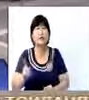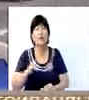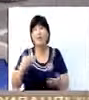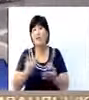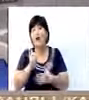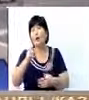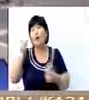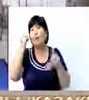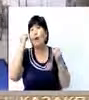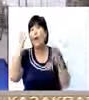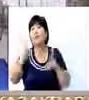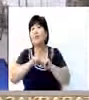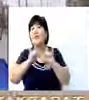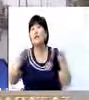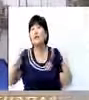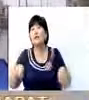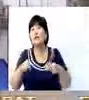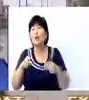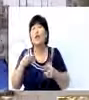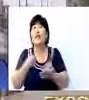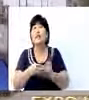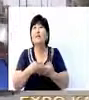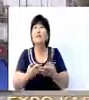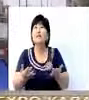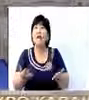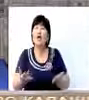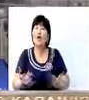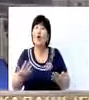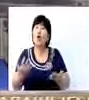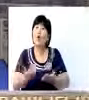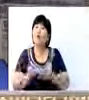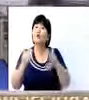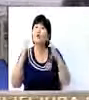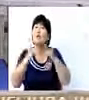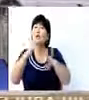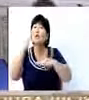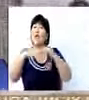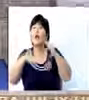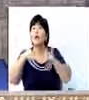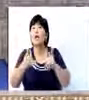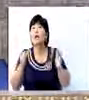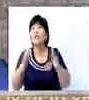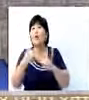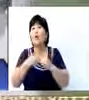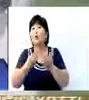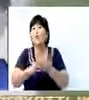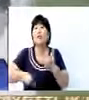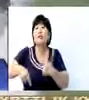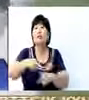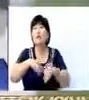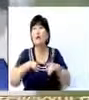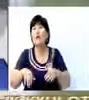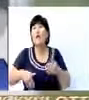әлеуметтік мәдени өндірістік нысандарды құруға, инвестиция тартуға, қолжетімді баспана құрылысын салуға, шағын және орта бизнесті